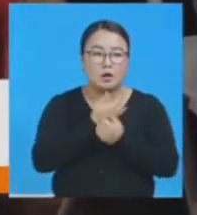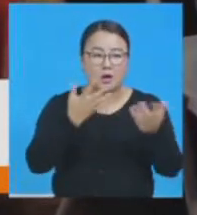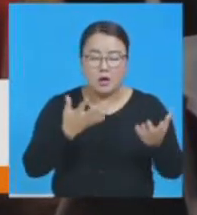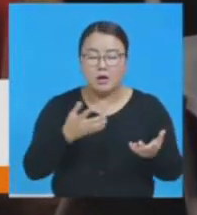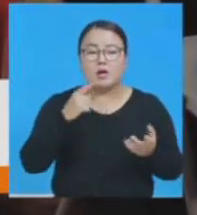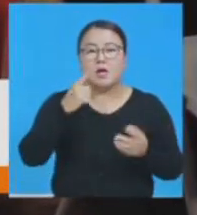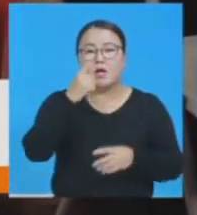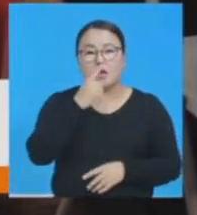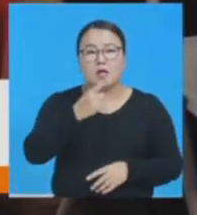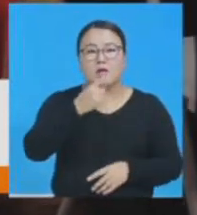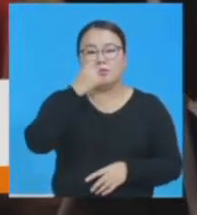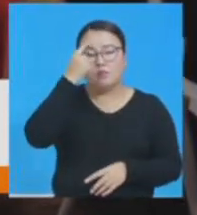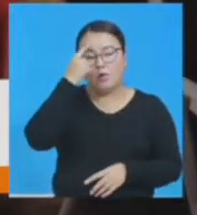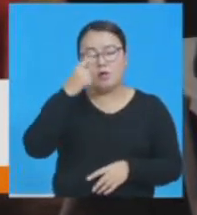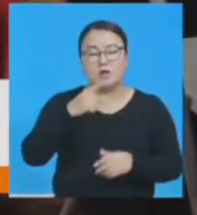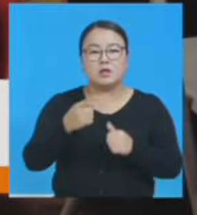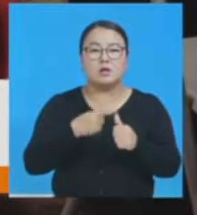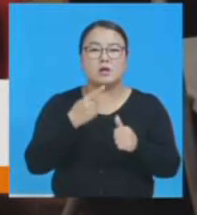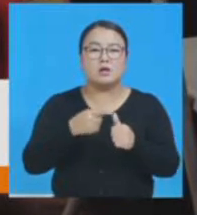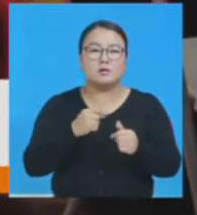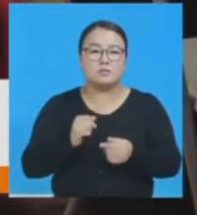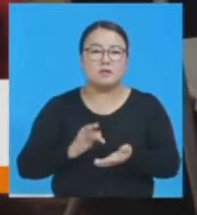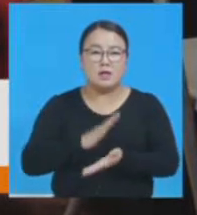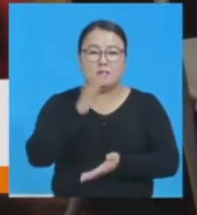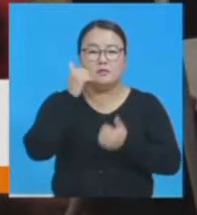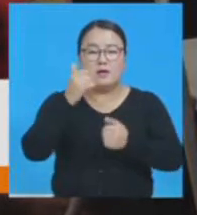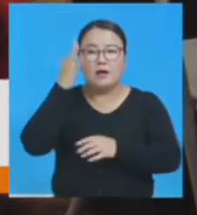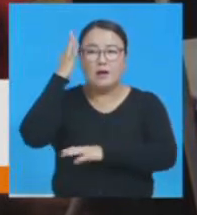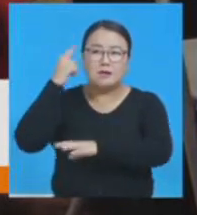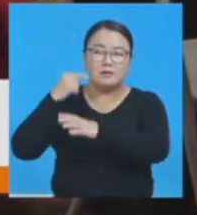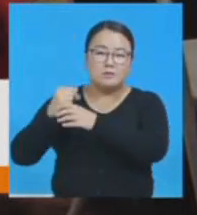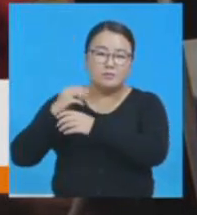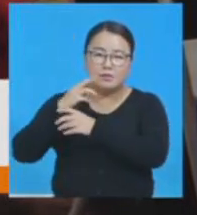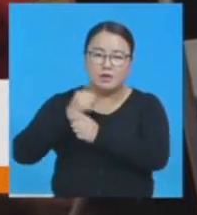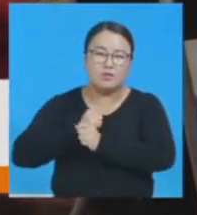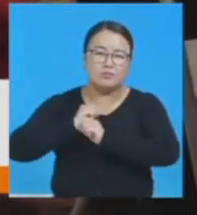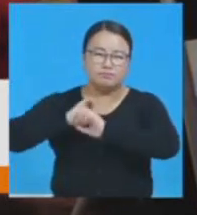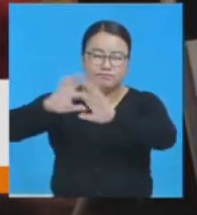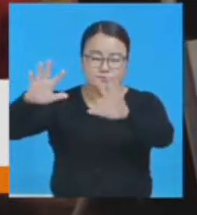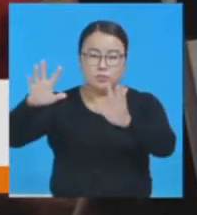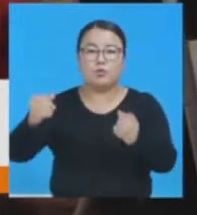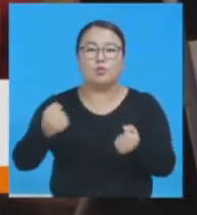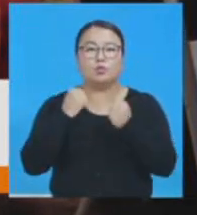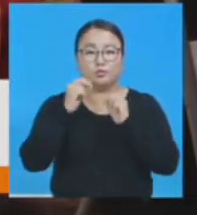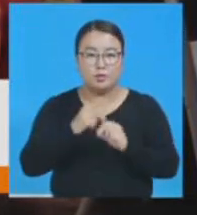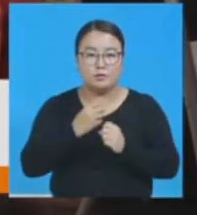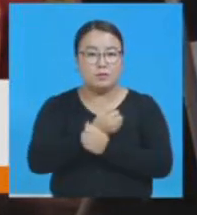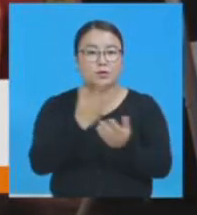Хятад Монгол экспогийн нэр хүндийг дээшлүүлж, гадаадд чиглэсэн сурталчилгааны хүч болно гэж үзжээ.